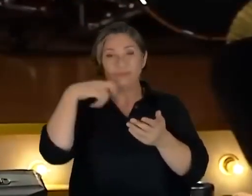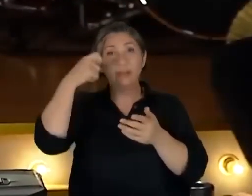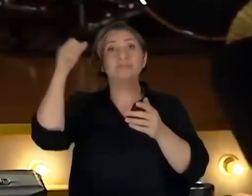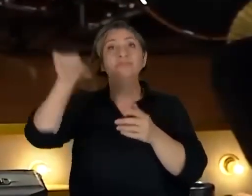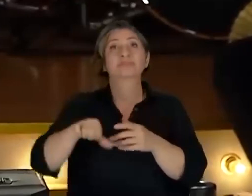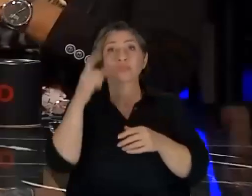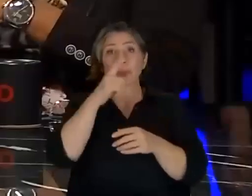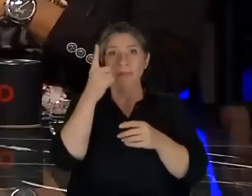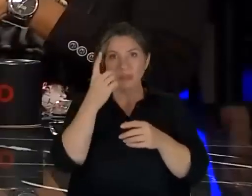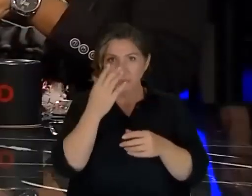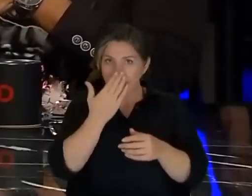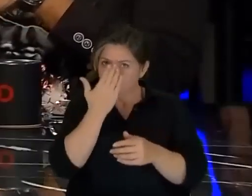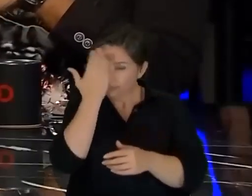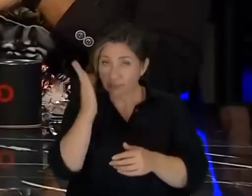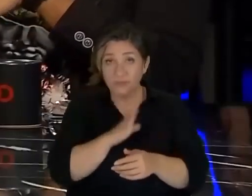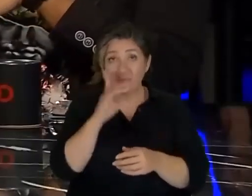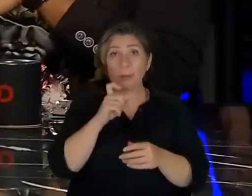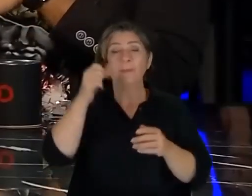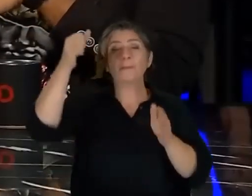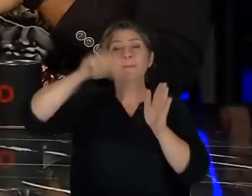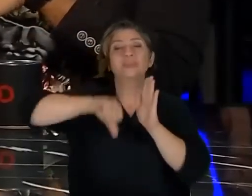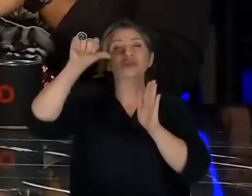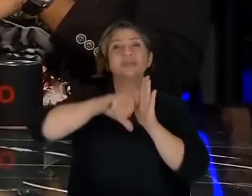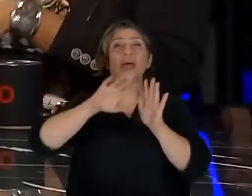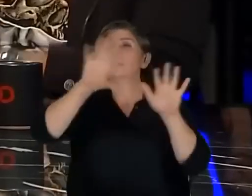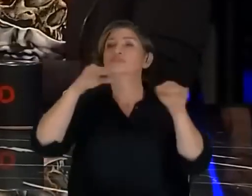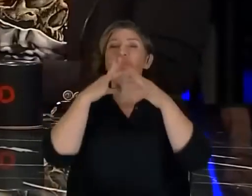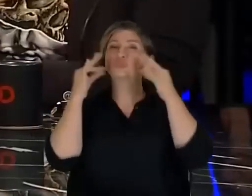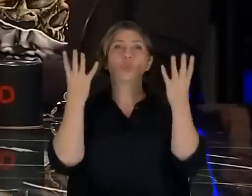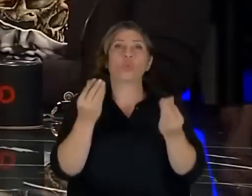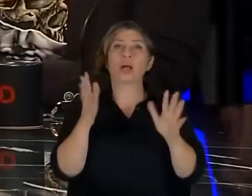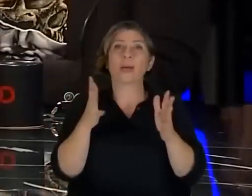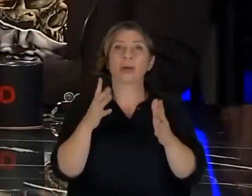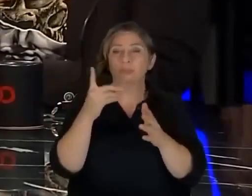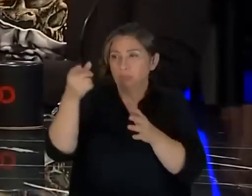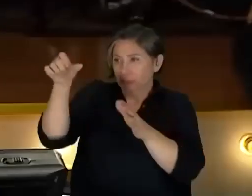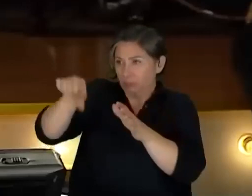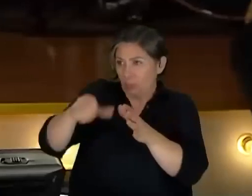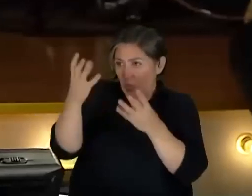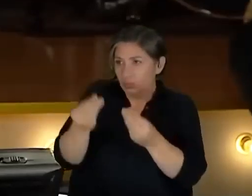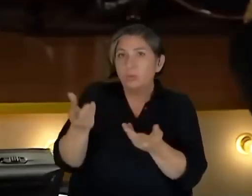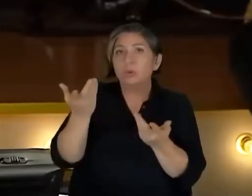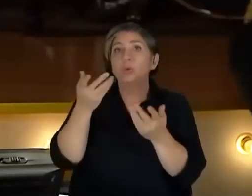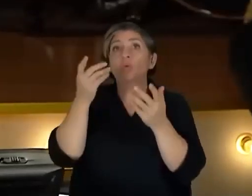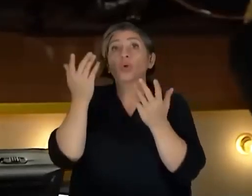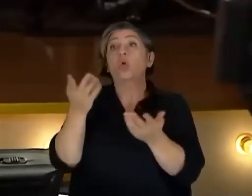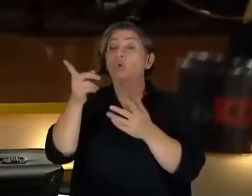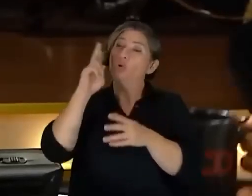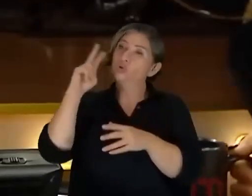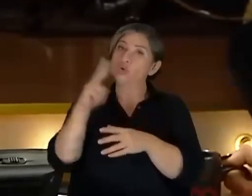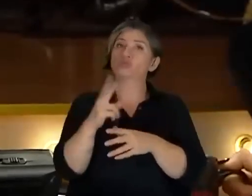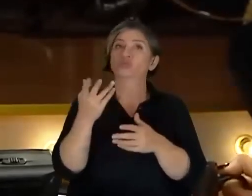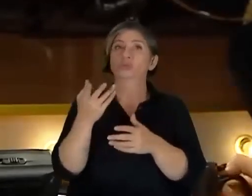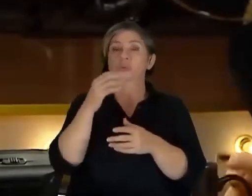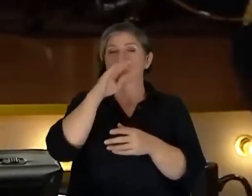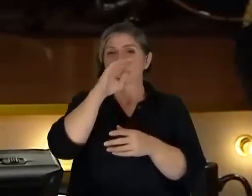çakıldı diye ne oluyor bir garezimiz mi var bizim sinemamıza karşı? Başarısızlıktan mutluluk duyuyorlar yani herhalde. Birisi başarısız oldu hani başarısız olsun illa da o da görsün